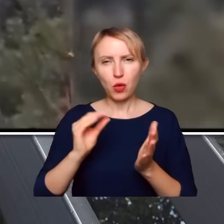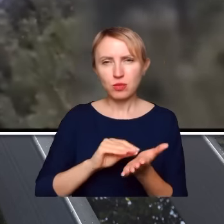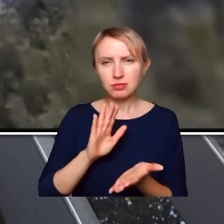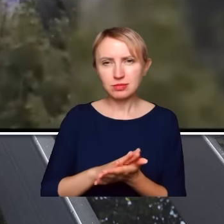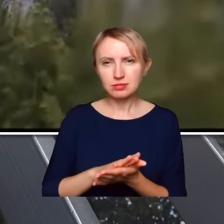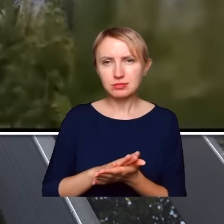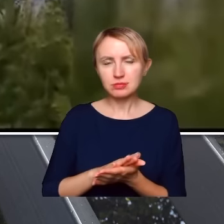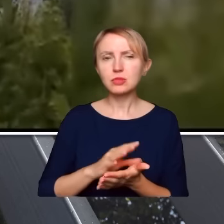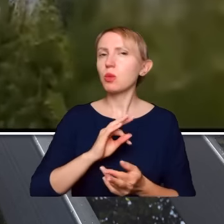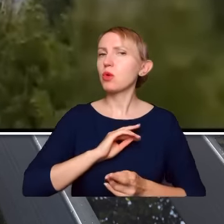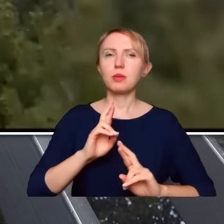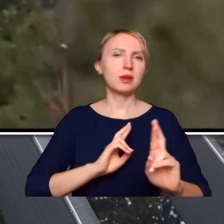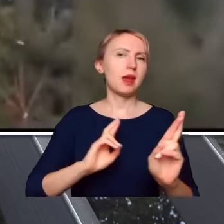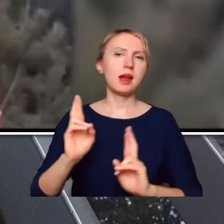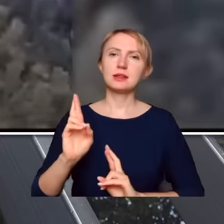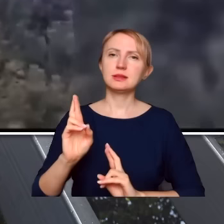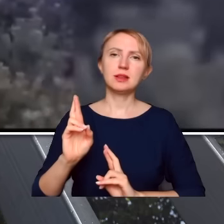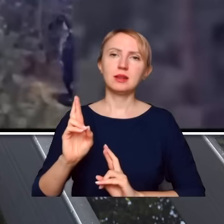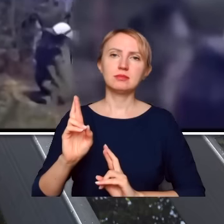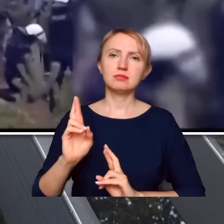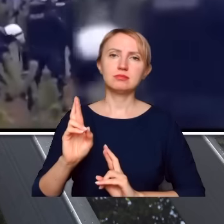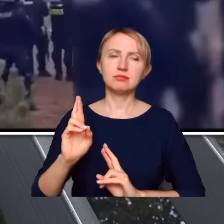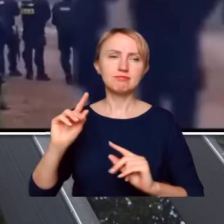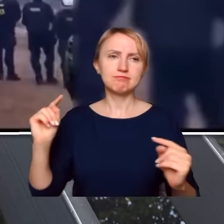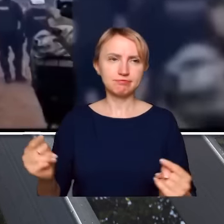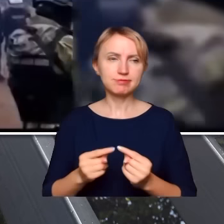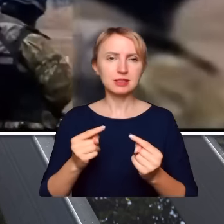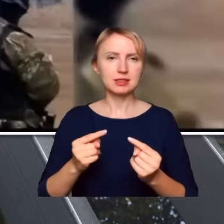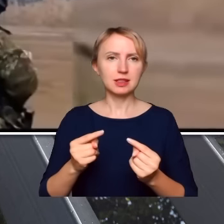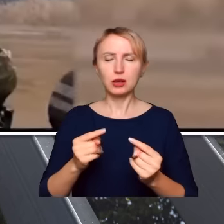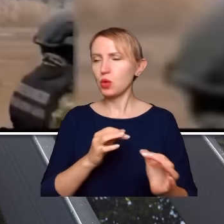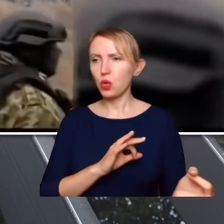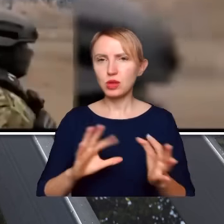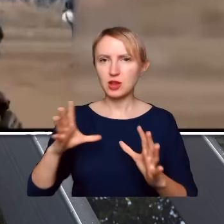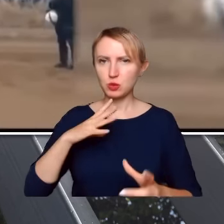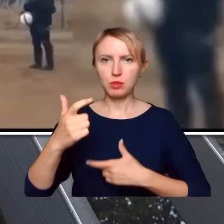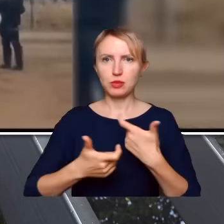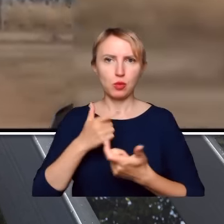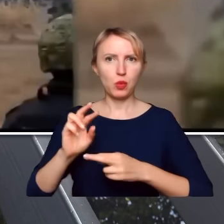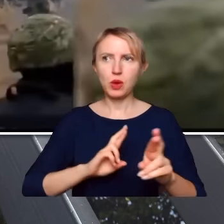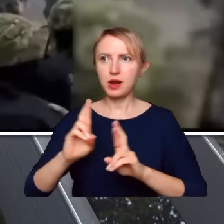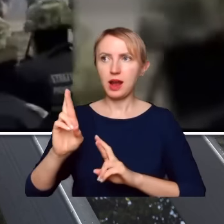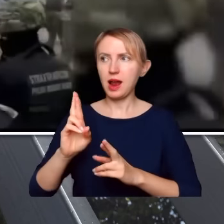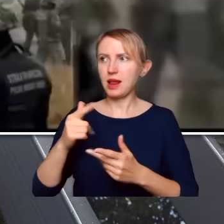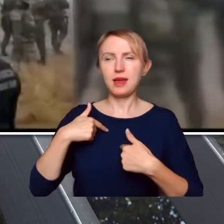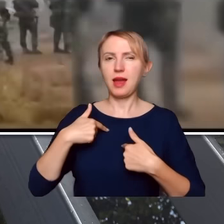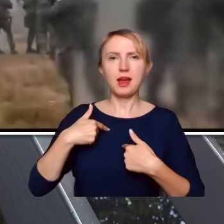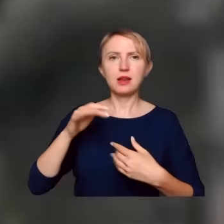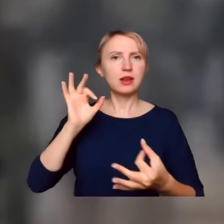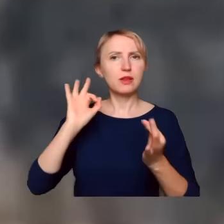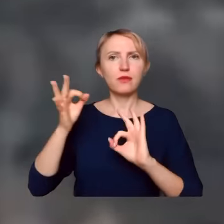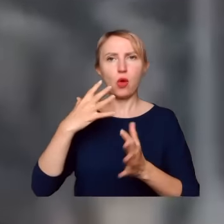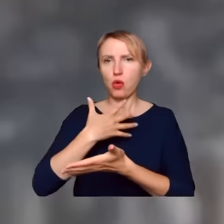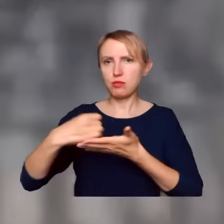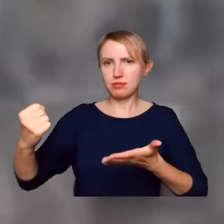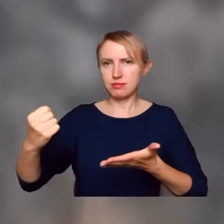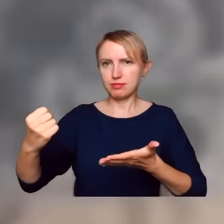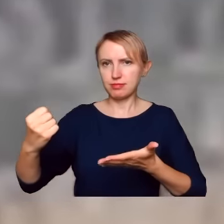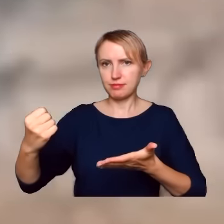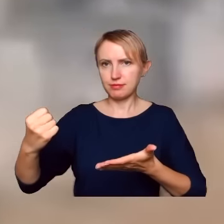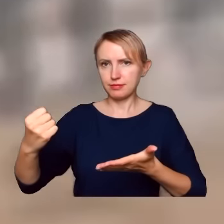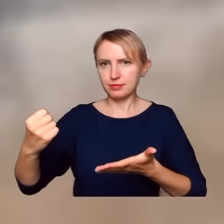moja reakcja byłaby adekwatna i niezwłoczna. Natomiast pozbawiono mnie takiej możliwości